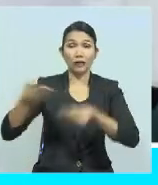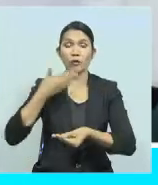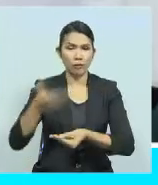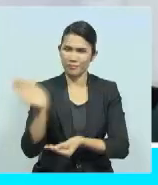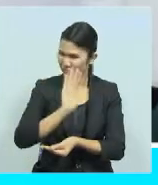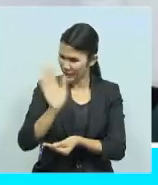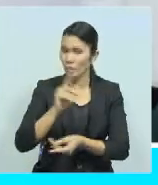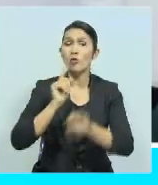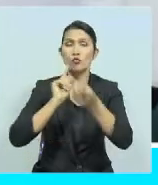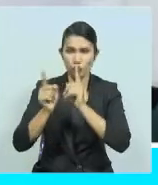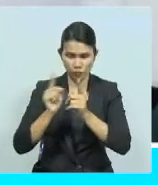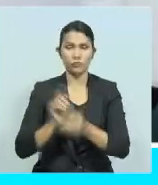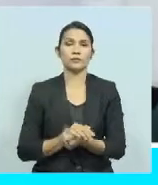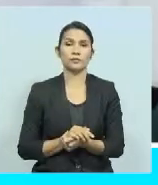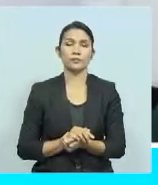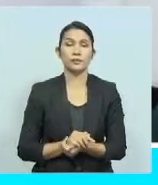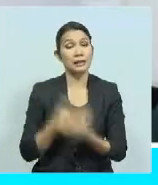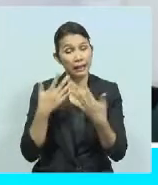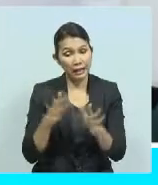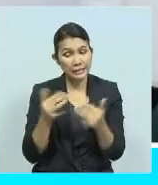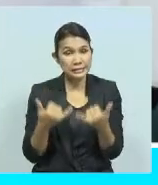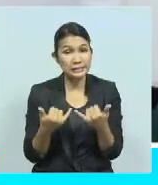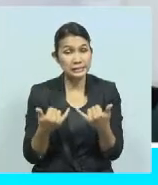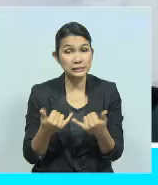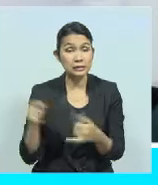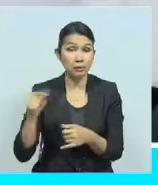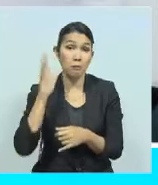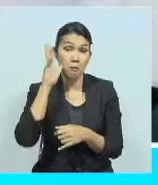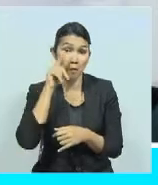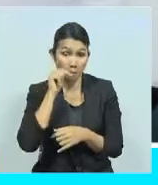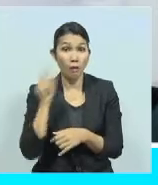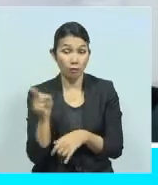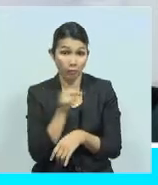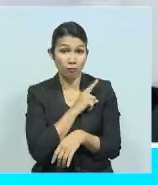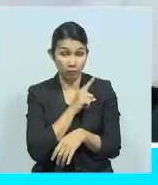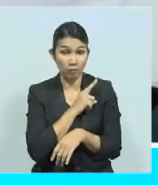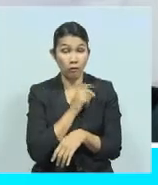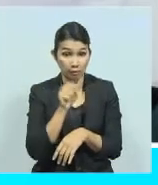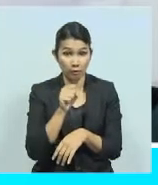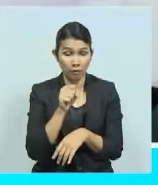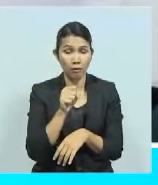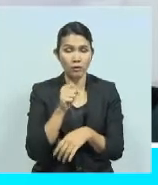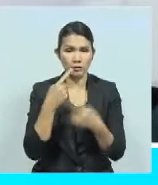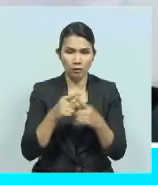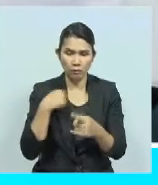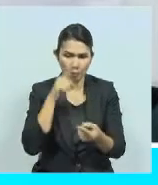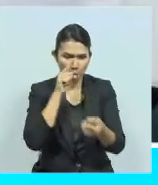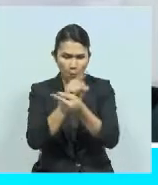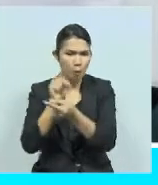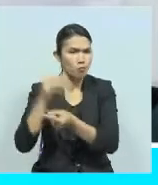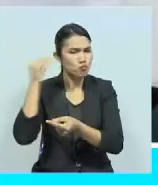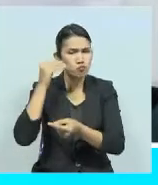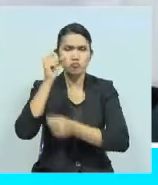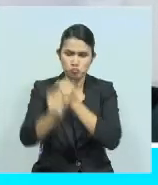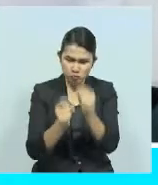ไหร่คือลิมิต ค่ะค่ะและอย่างนี้อยู่ที่คุณพ่อคุณแม่ผู้ปกครองเนี่ยเป็นสำคัญละแต่ว่าเราจะเห็นข่าวทุกๆปีเลยรว